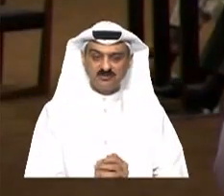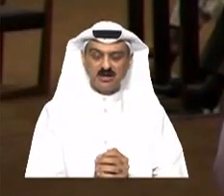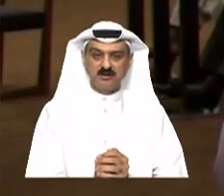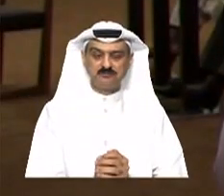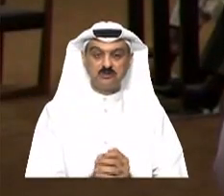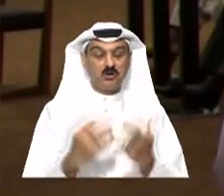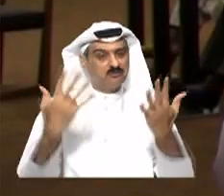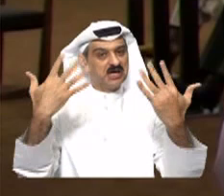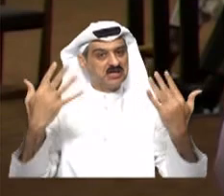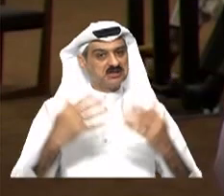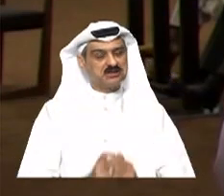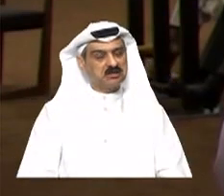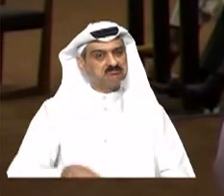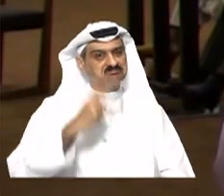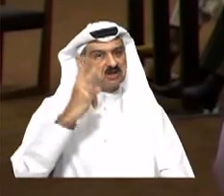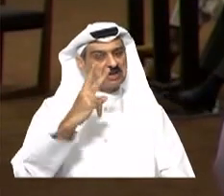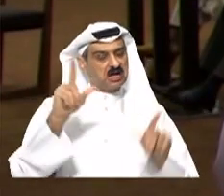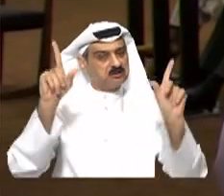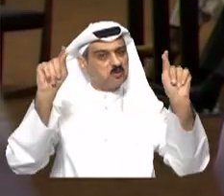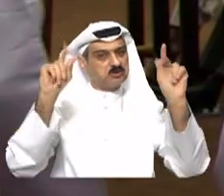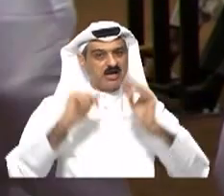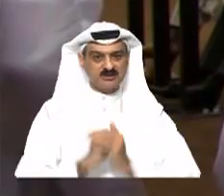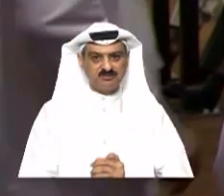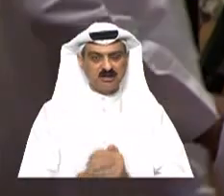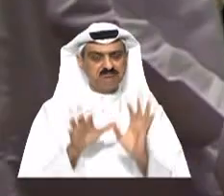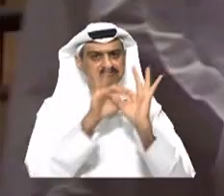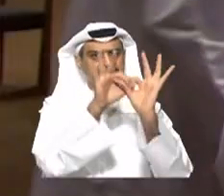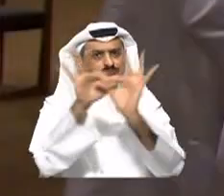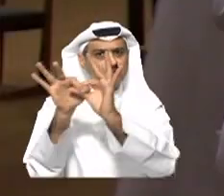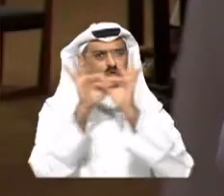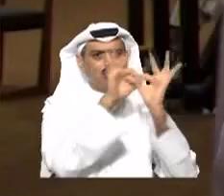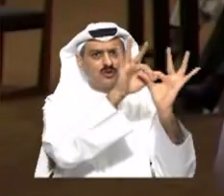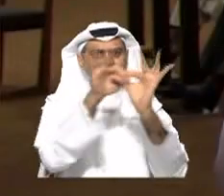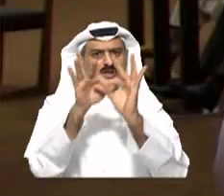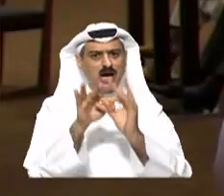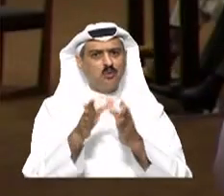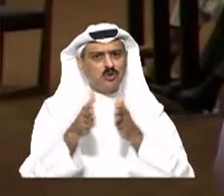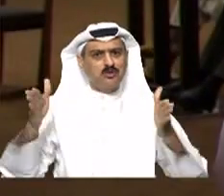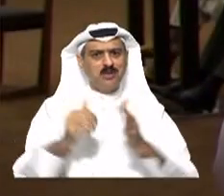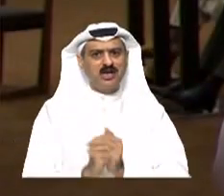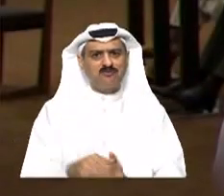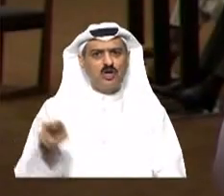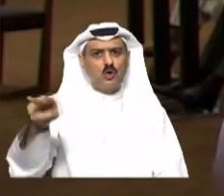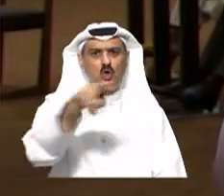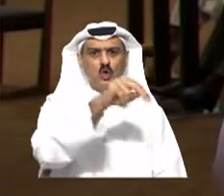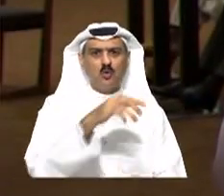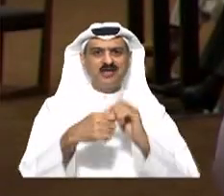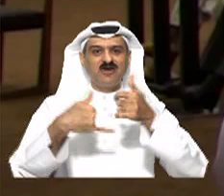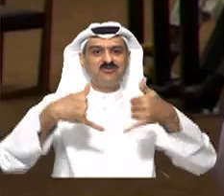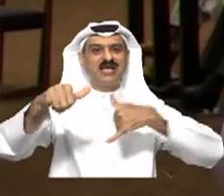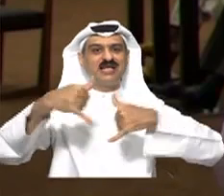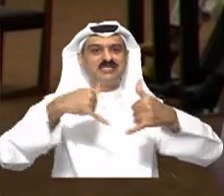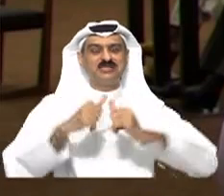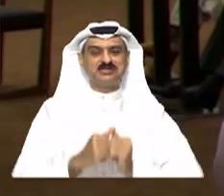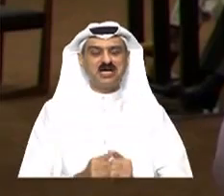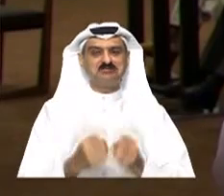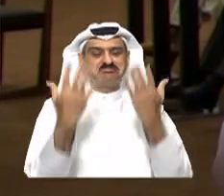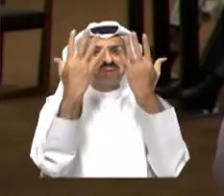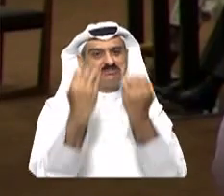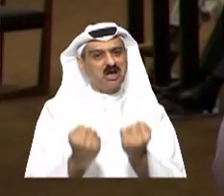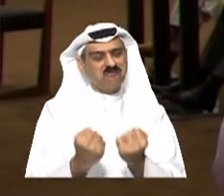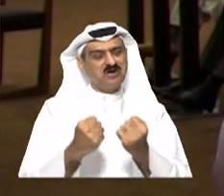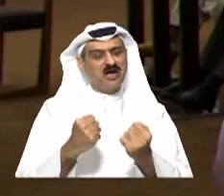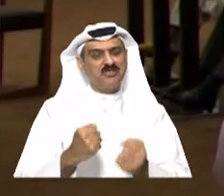جيدة ورائعة، وهناك تعاون كبير من الأشقاء في الجزائر لتذليل